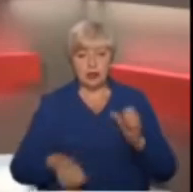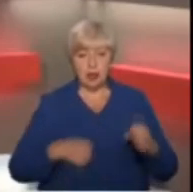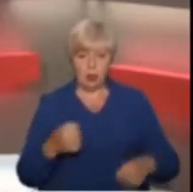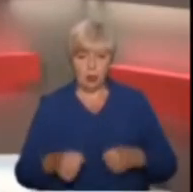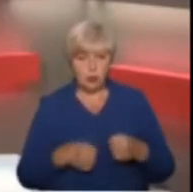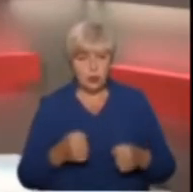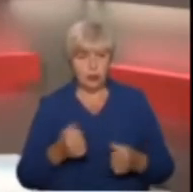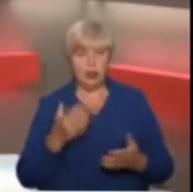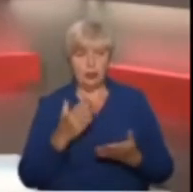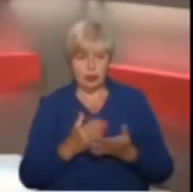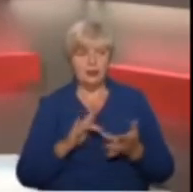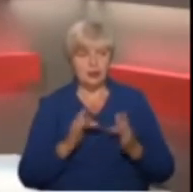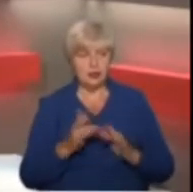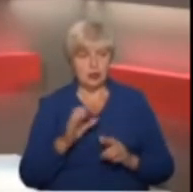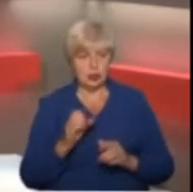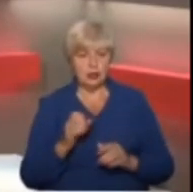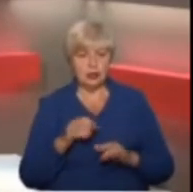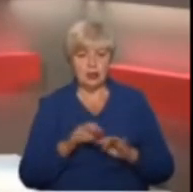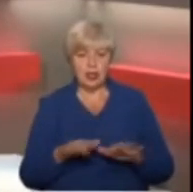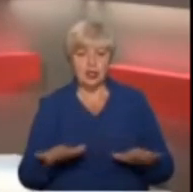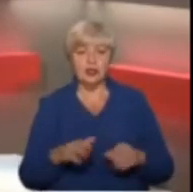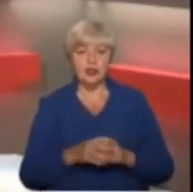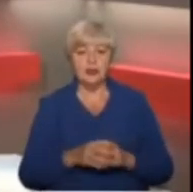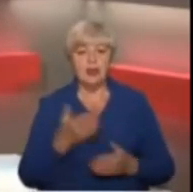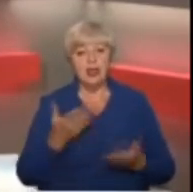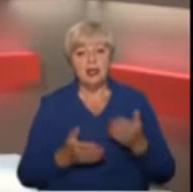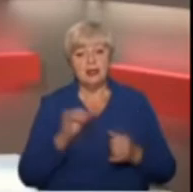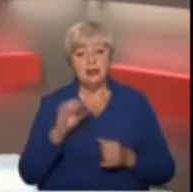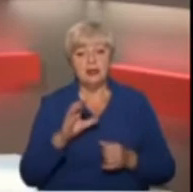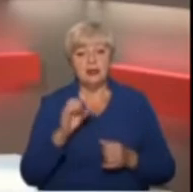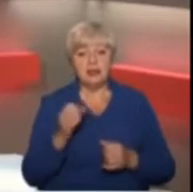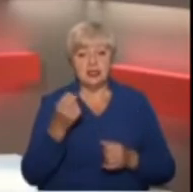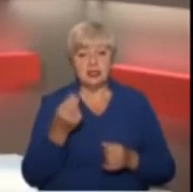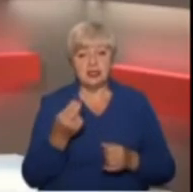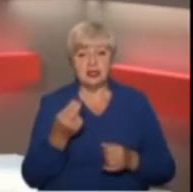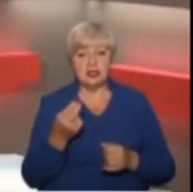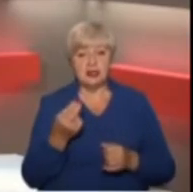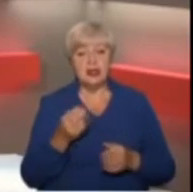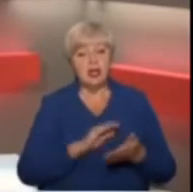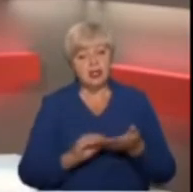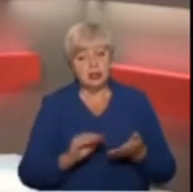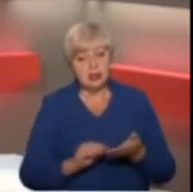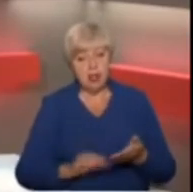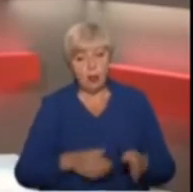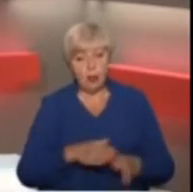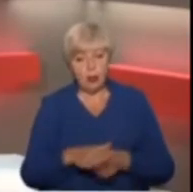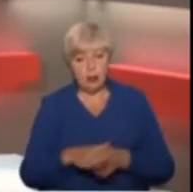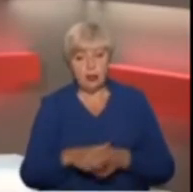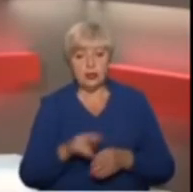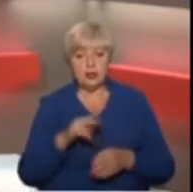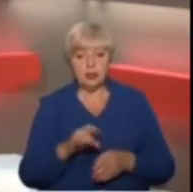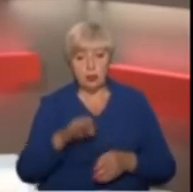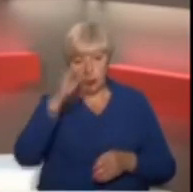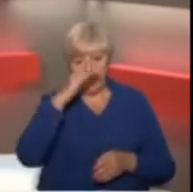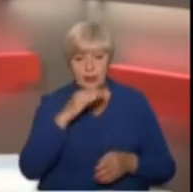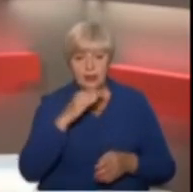прийшло. По-перше, хочемо сказати, що якщо ви у соціальних мережах, якщо ви заповнюєте про батьків, то нам